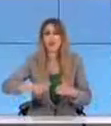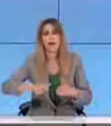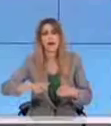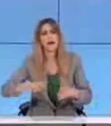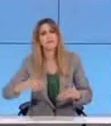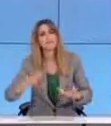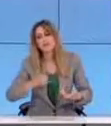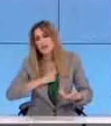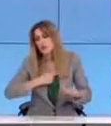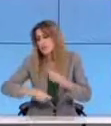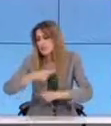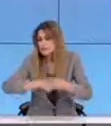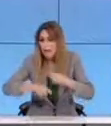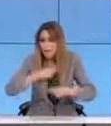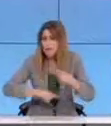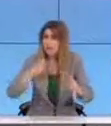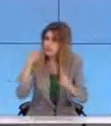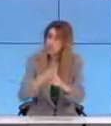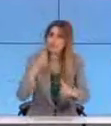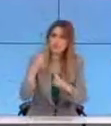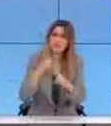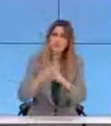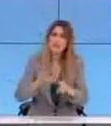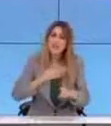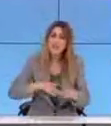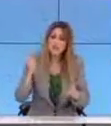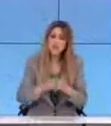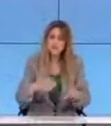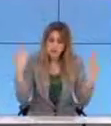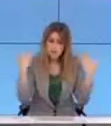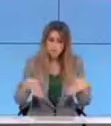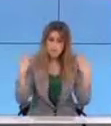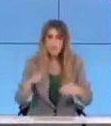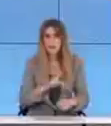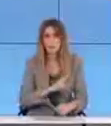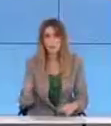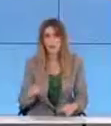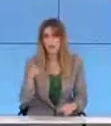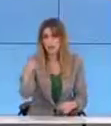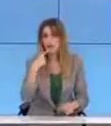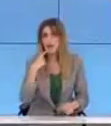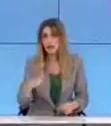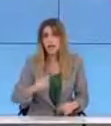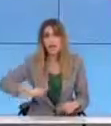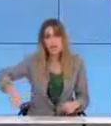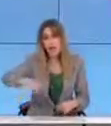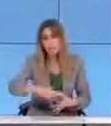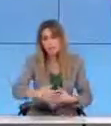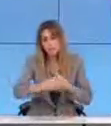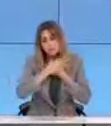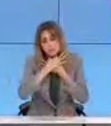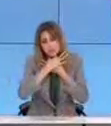παραμένει σημαντικότερη δεξαμενή άντλησης θέσεων εργασίας. Η υπερφορολόγηση εξακολουθεί να πνίγει το τουριστικό πακέτο.